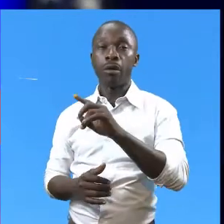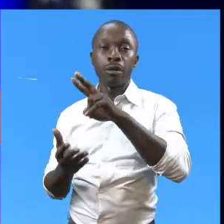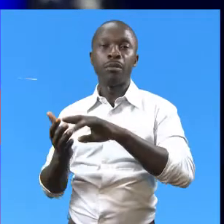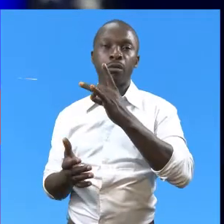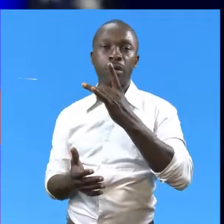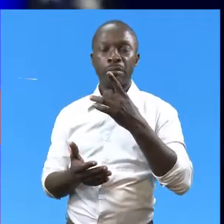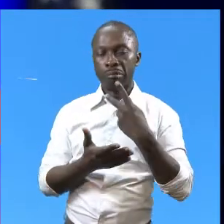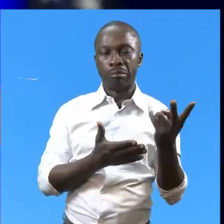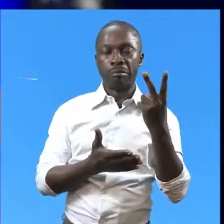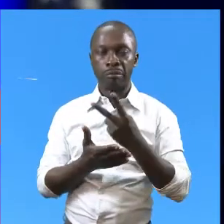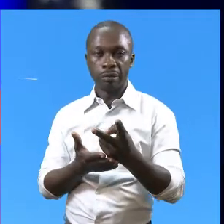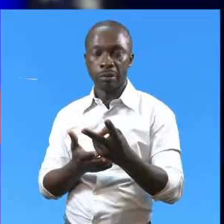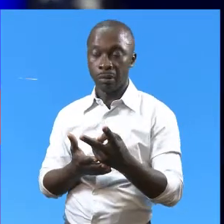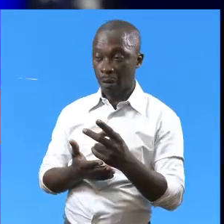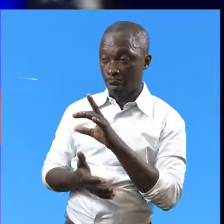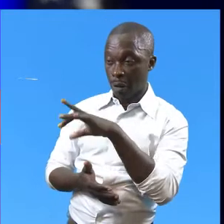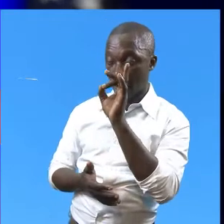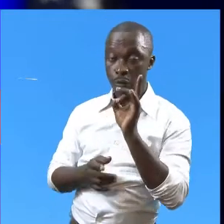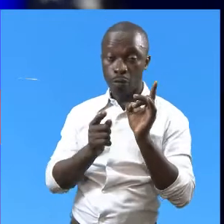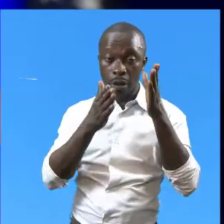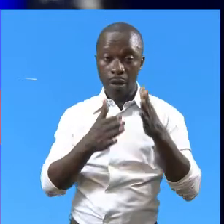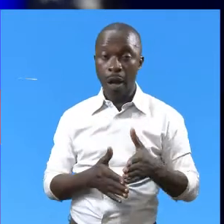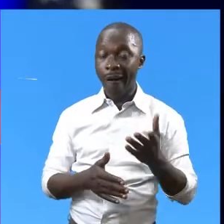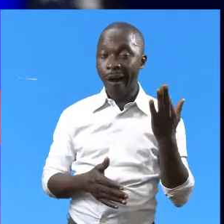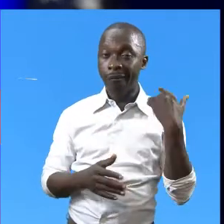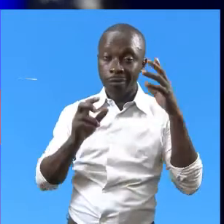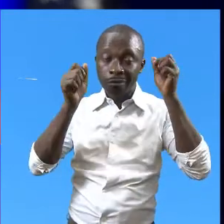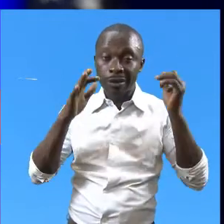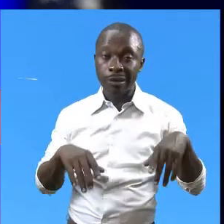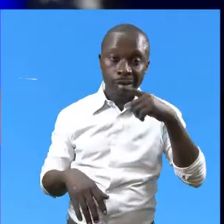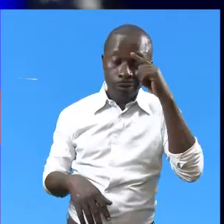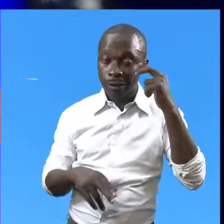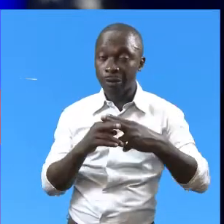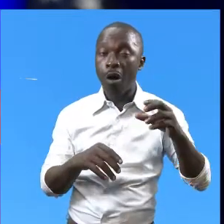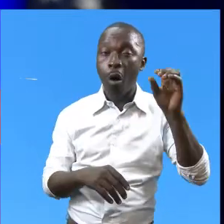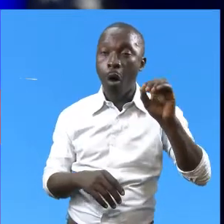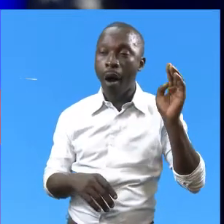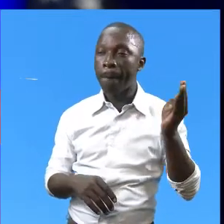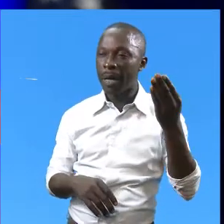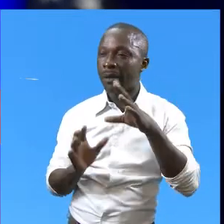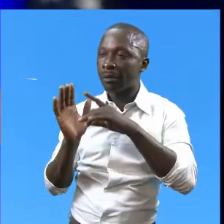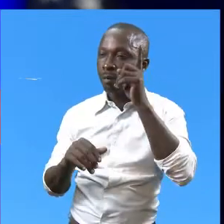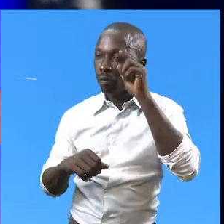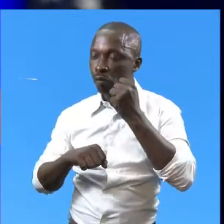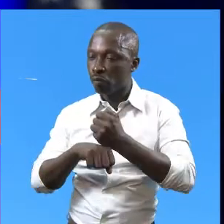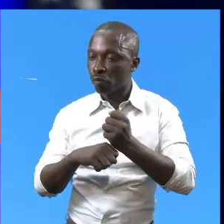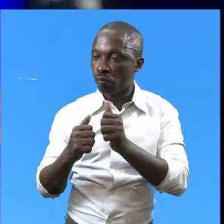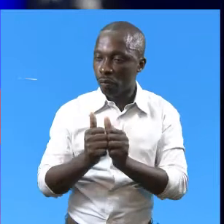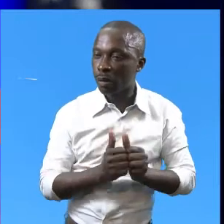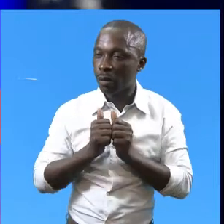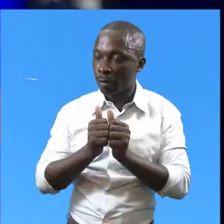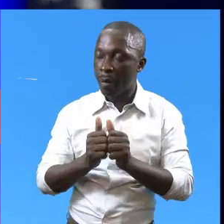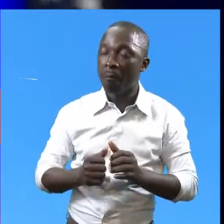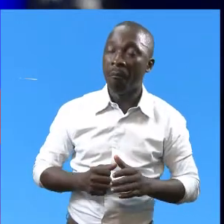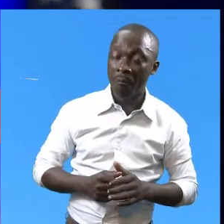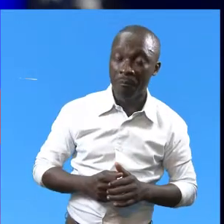nouveau en 2008 où il a été choisi par Barack Obama pour être son colistier comme candidat à la vice-présidence des États-Unis pour